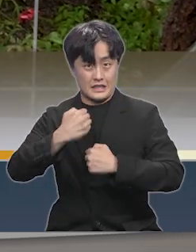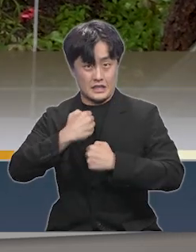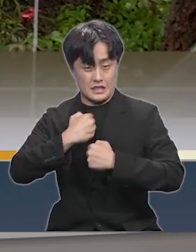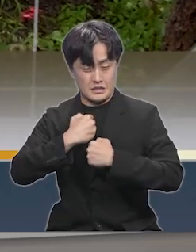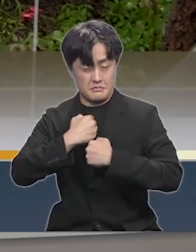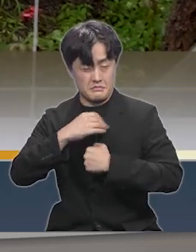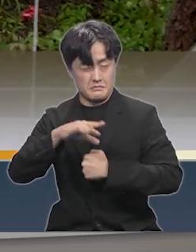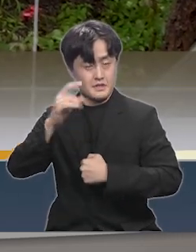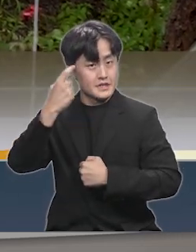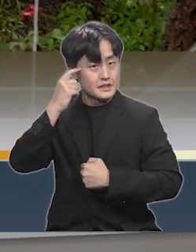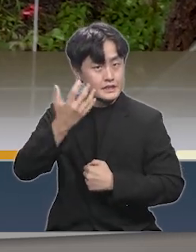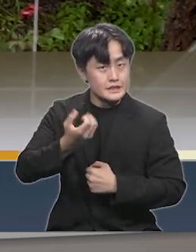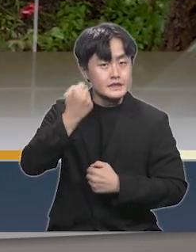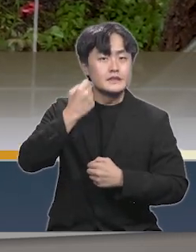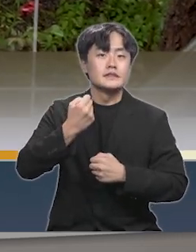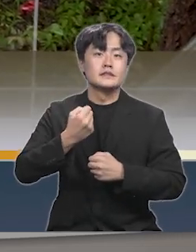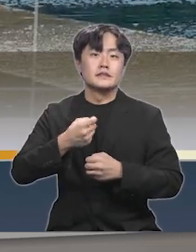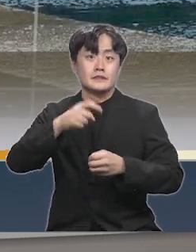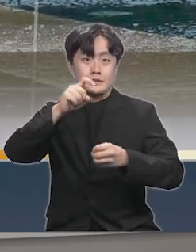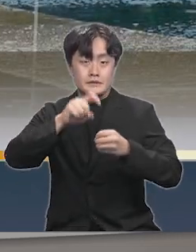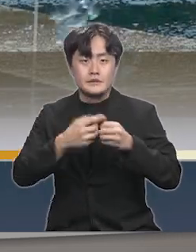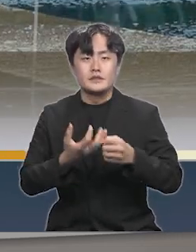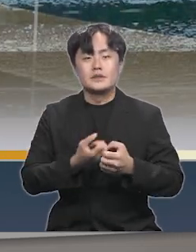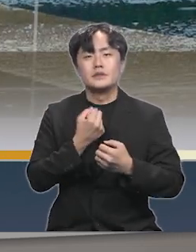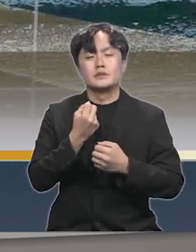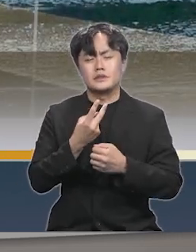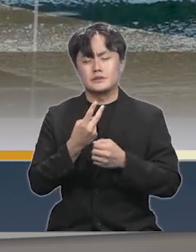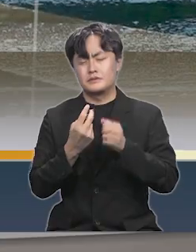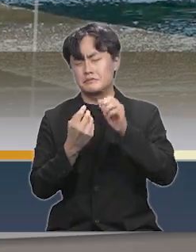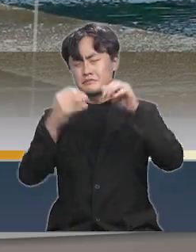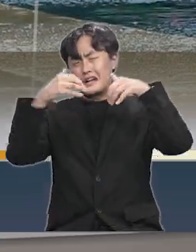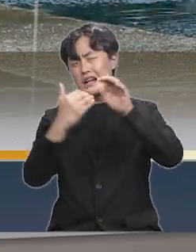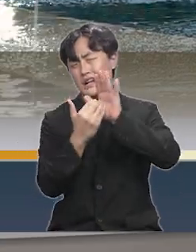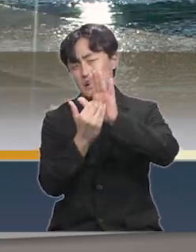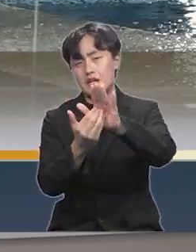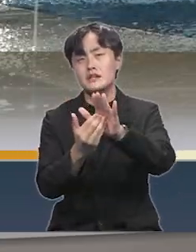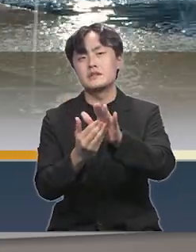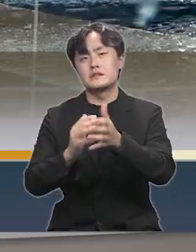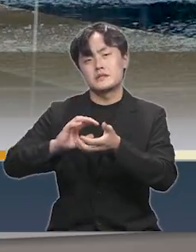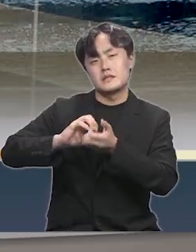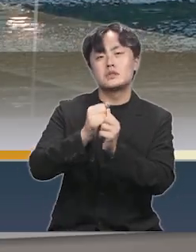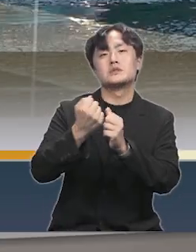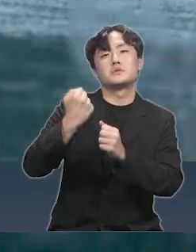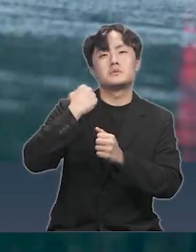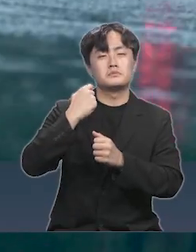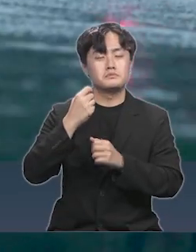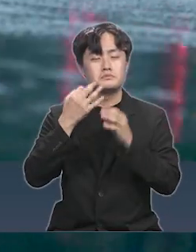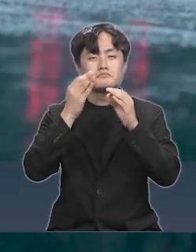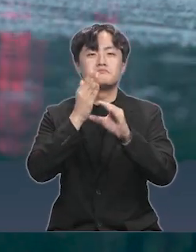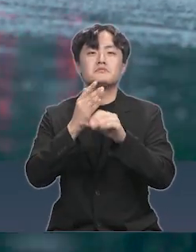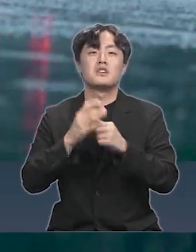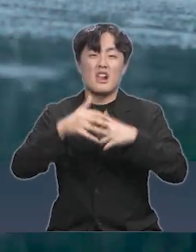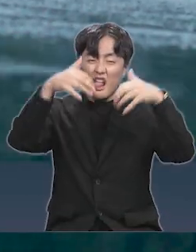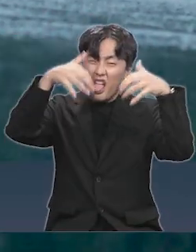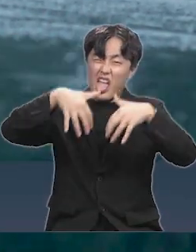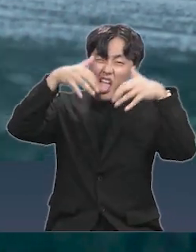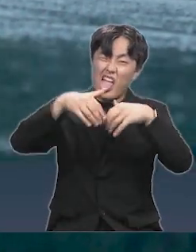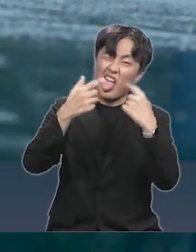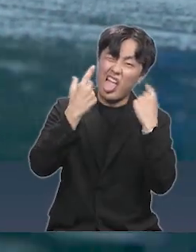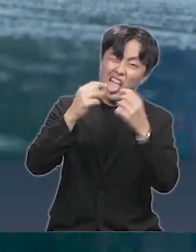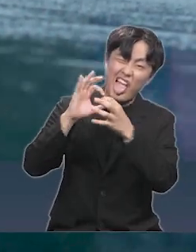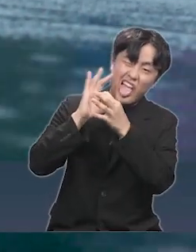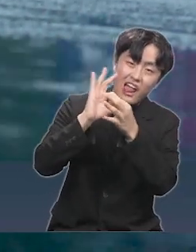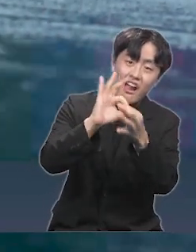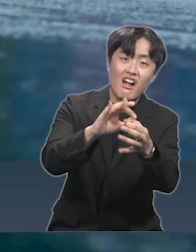군은 구민 안전을 최우선으로 두고 집중호우 대비해 총력을 다하고 있습니다 장마철 호우가